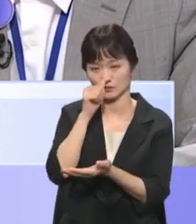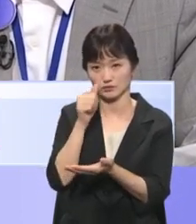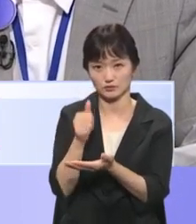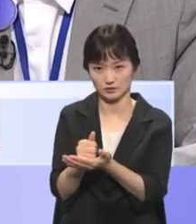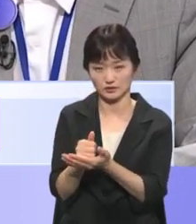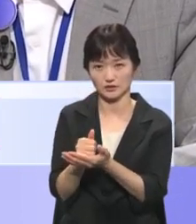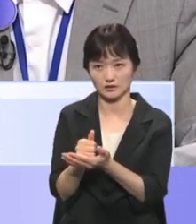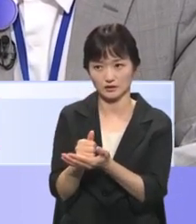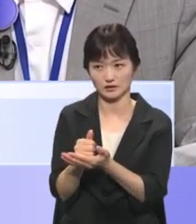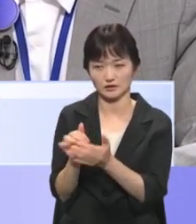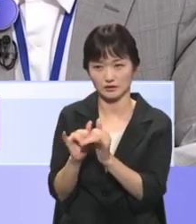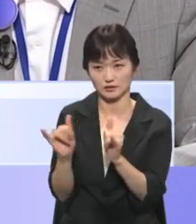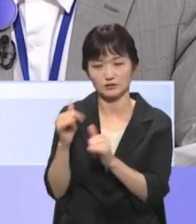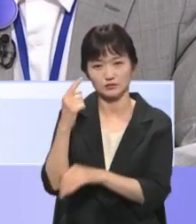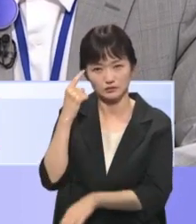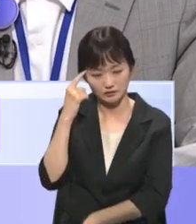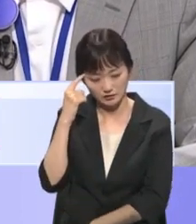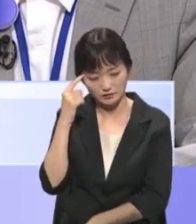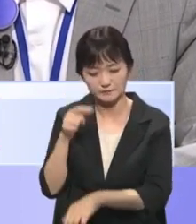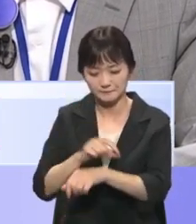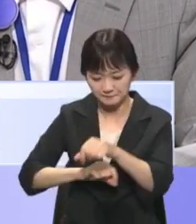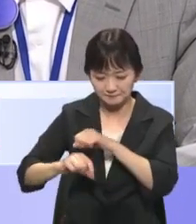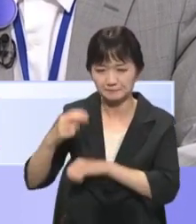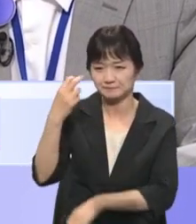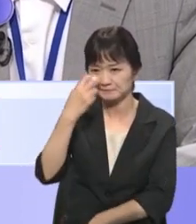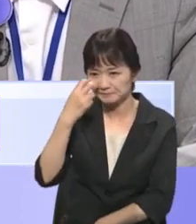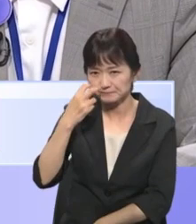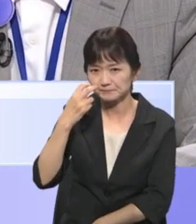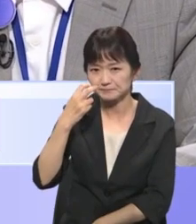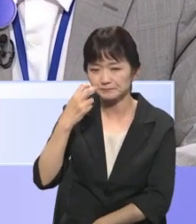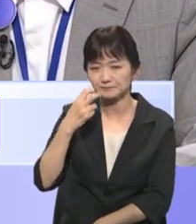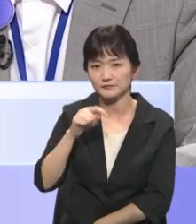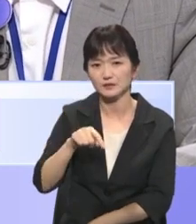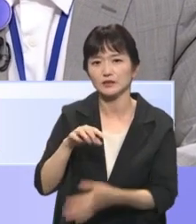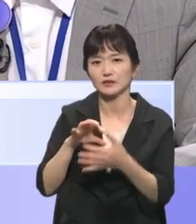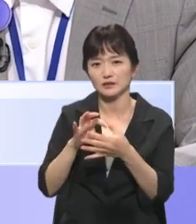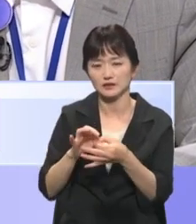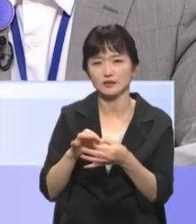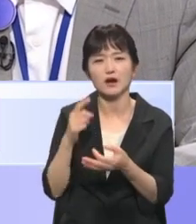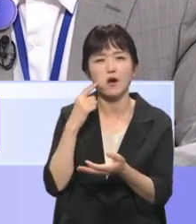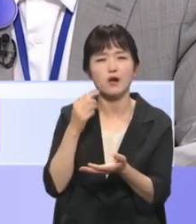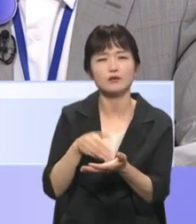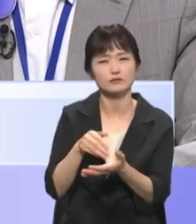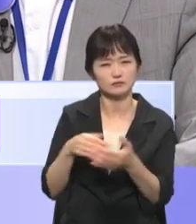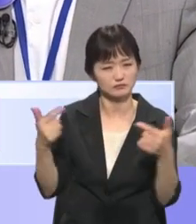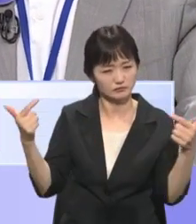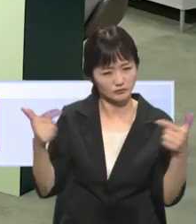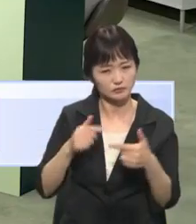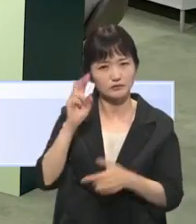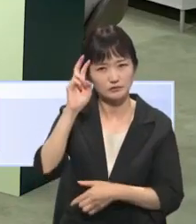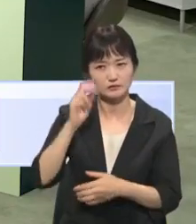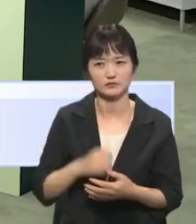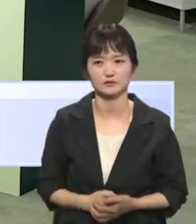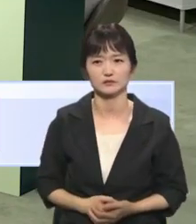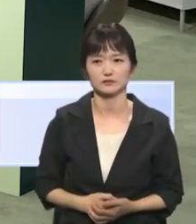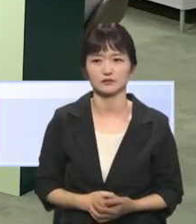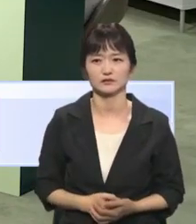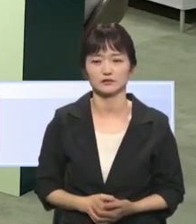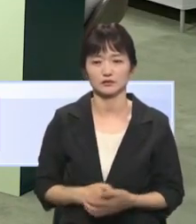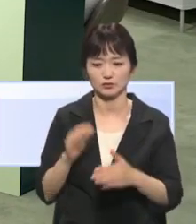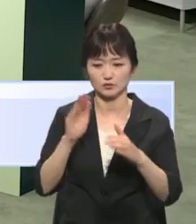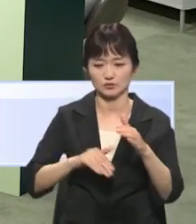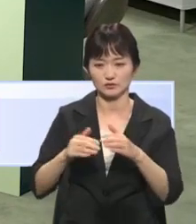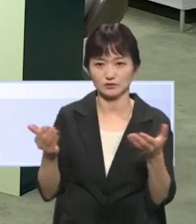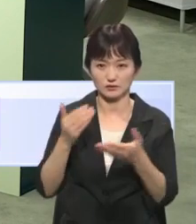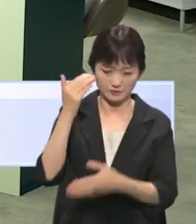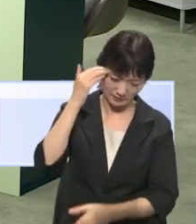단속을 해야만 한 발도 나아가서 예예. 그래야지 좀 줄지 않을까 그렇게 네. 생각을 합니다. 이거는 진짜 위기에 의한 공무집행 방해 요게 해당